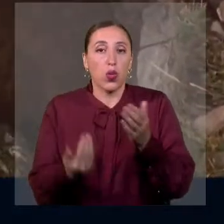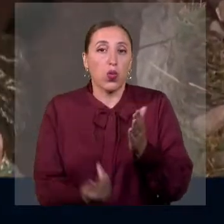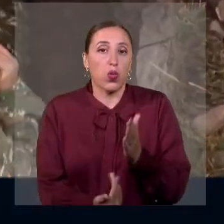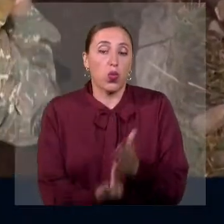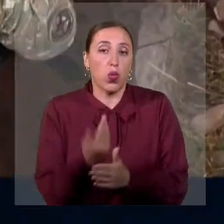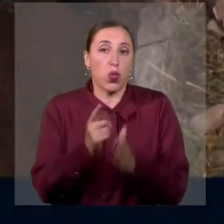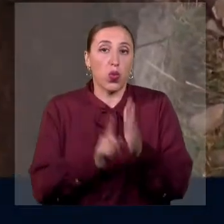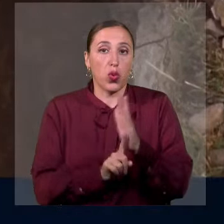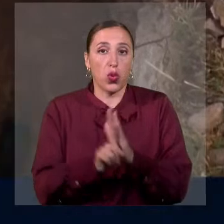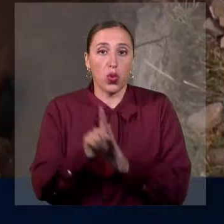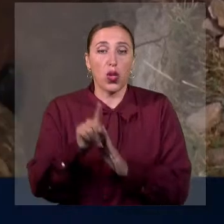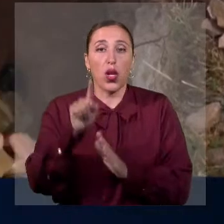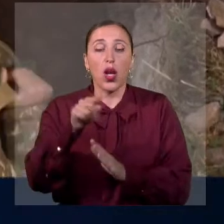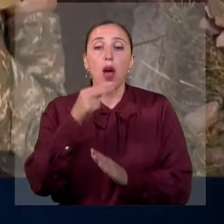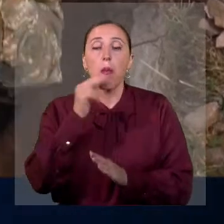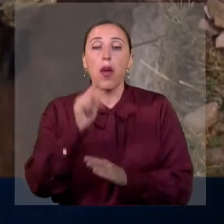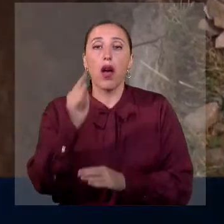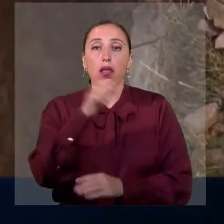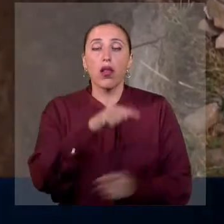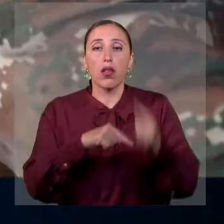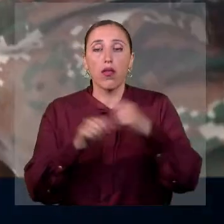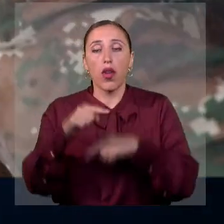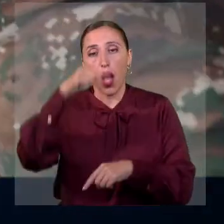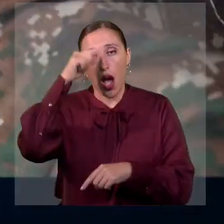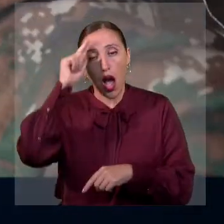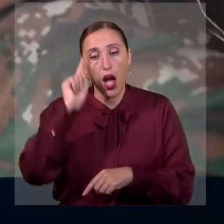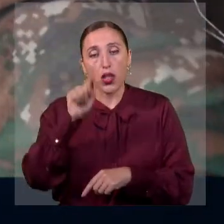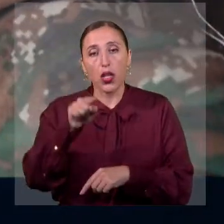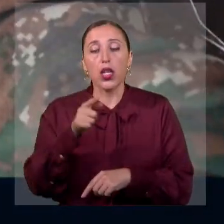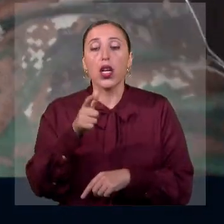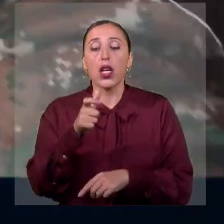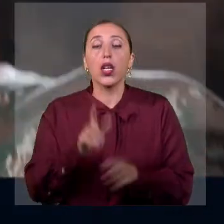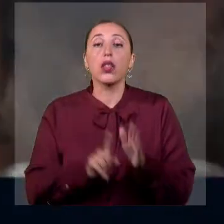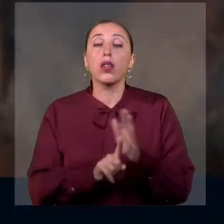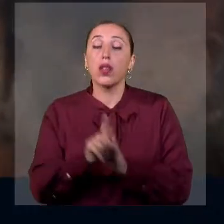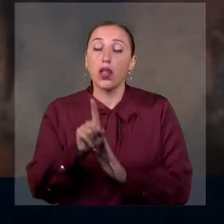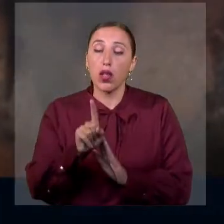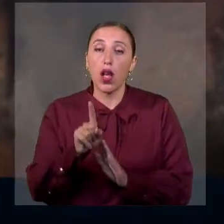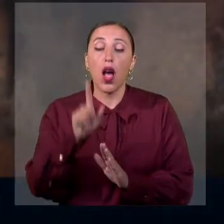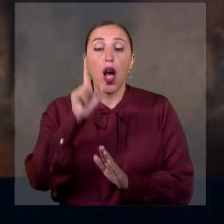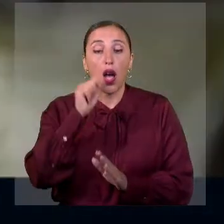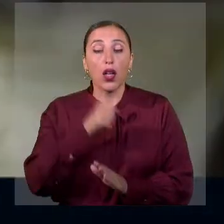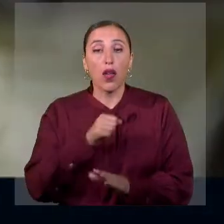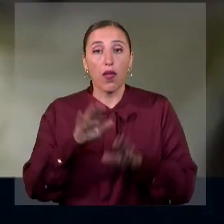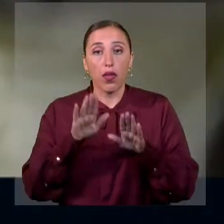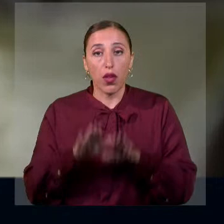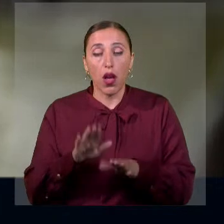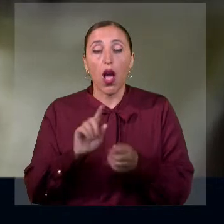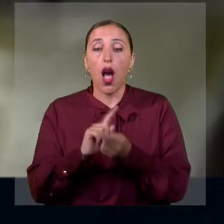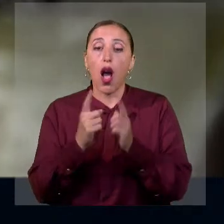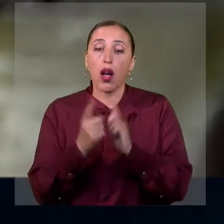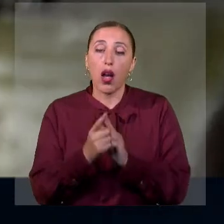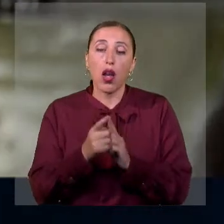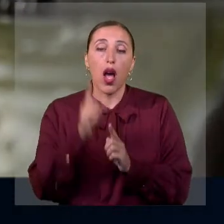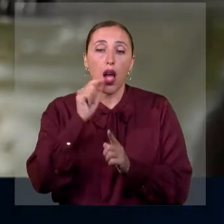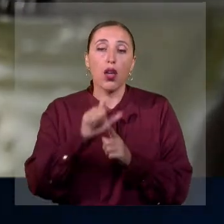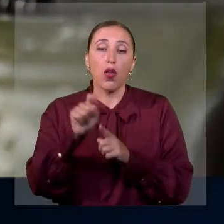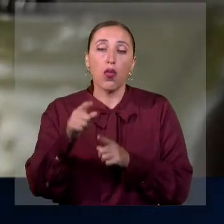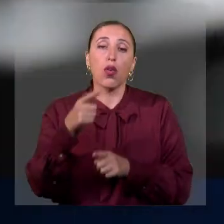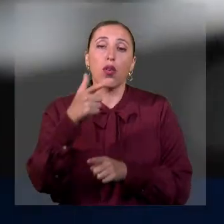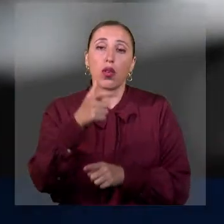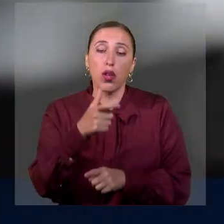որ ադրբեջանցիները գրակ են բացել հայկական դիրքերի ուղղությամբ ու հակառակը, արդեն մեկ շաբաթ է Փաշինյան-Ալիև